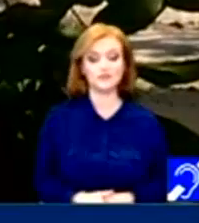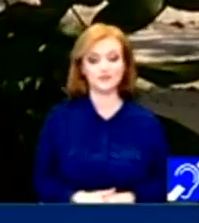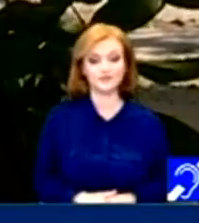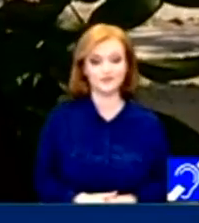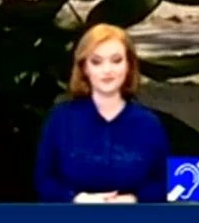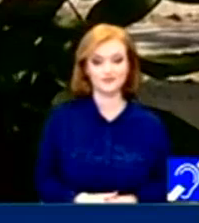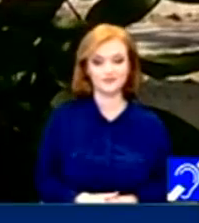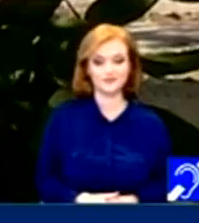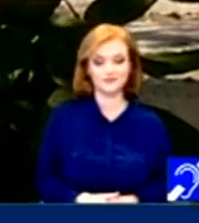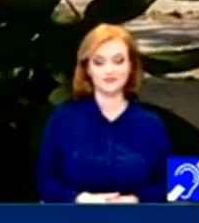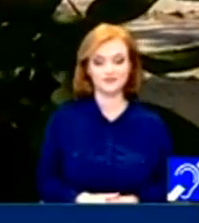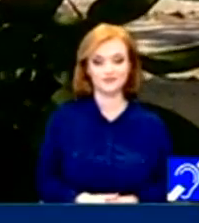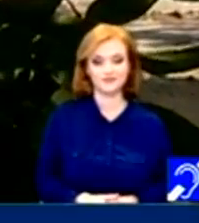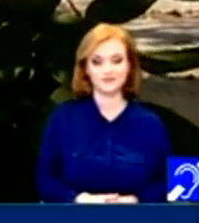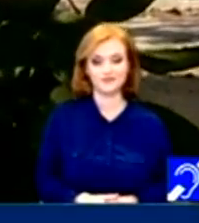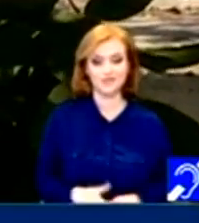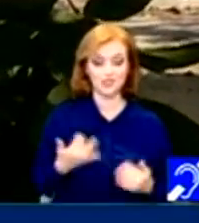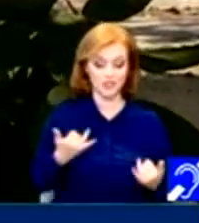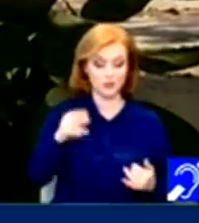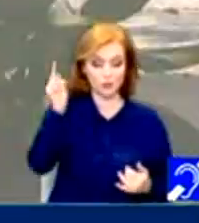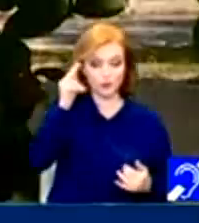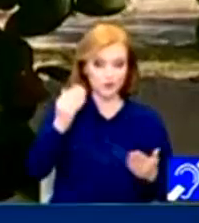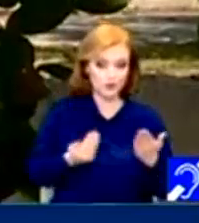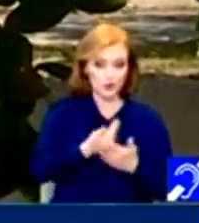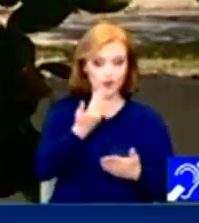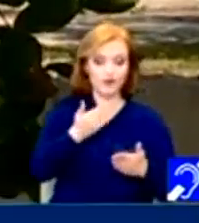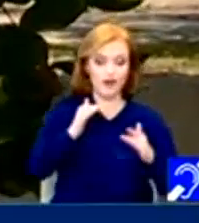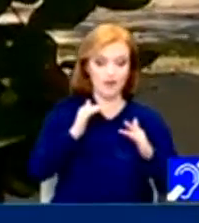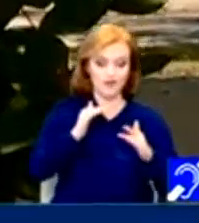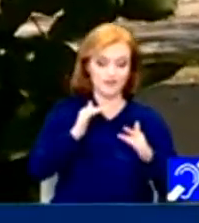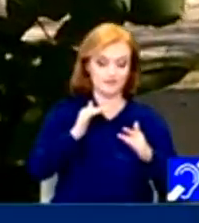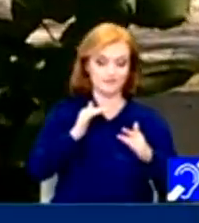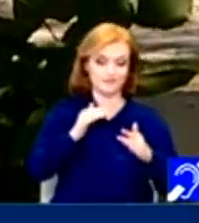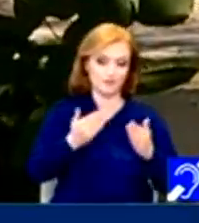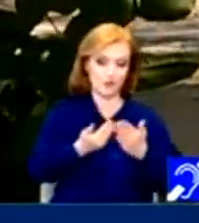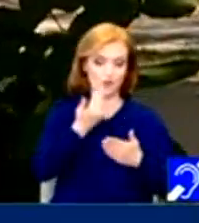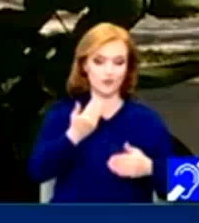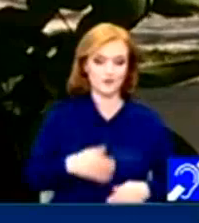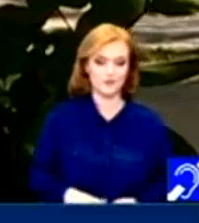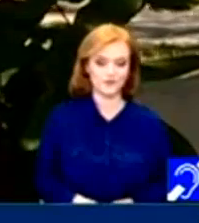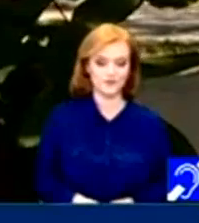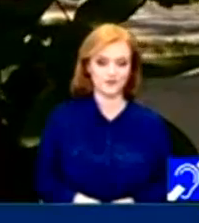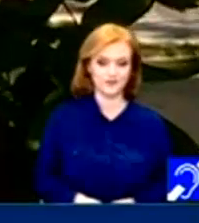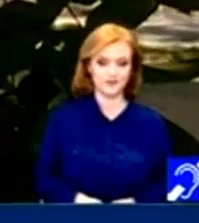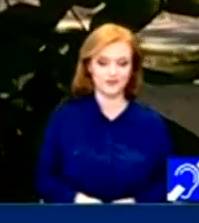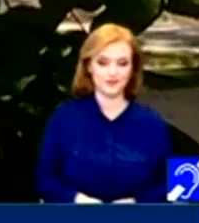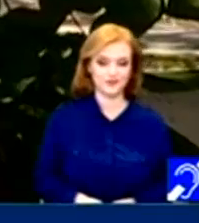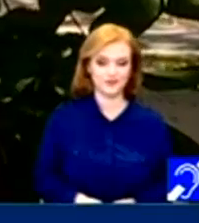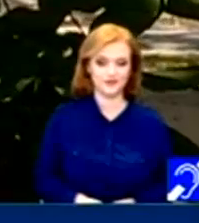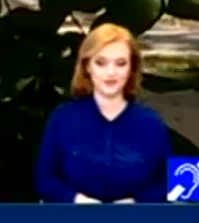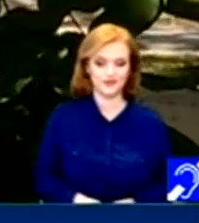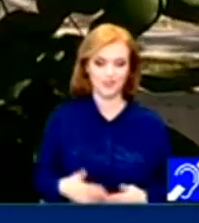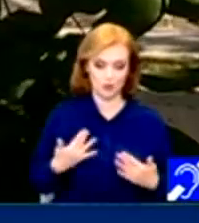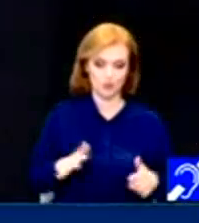să asimilez deci noi activități. Din 22 iulie, anul curent, deci sunt șef adjunct de